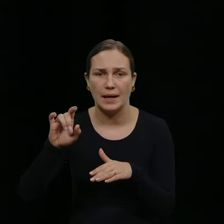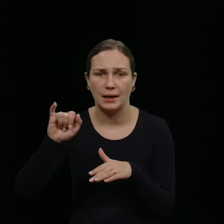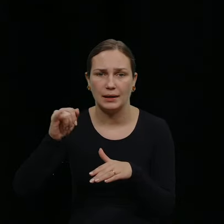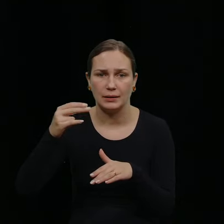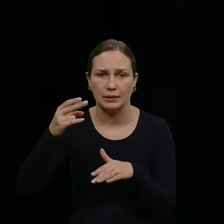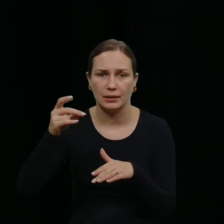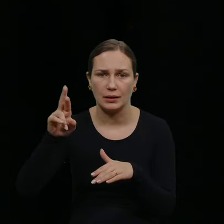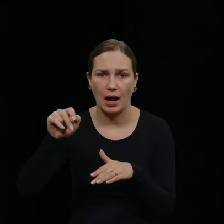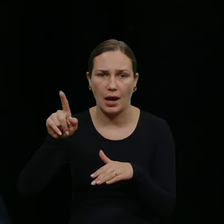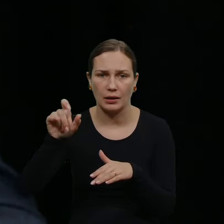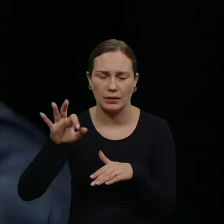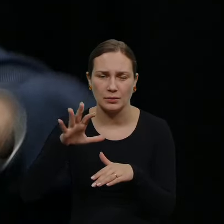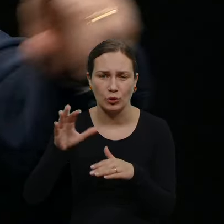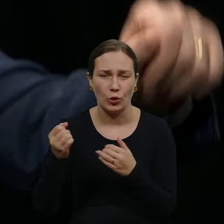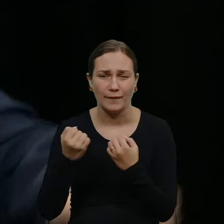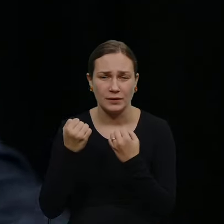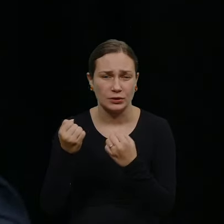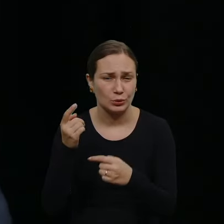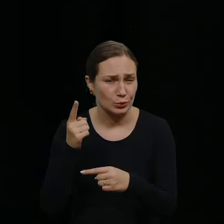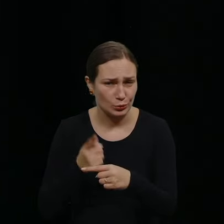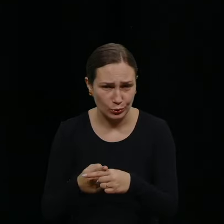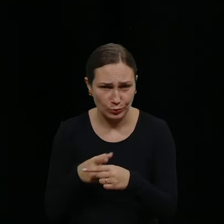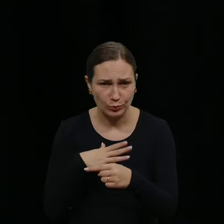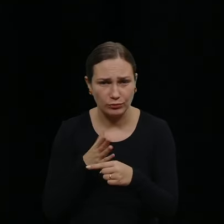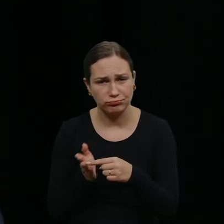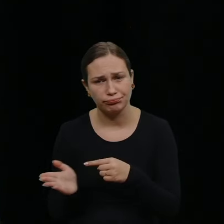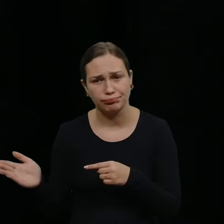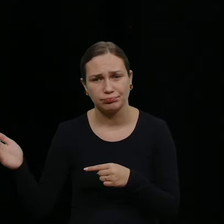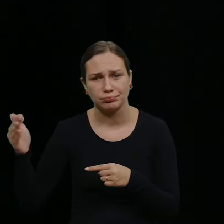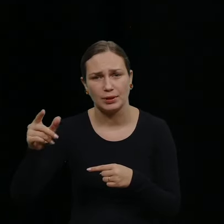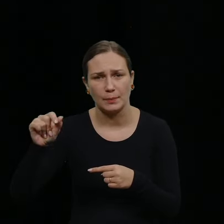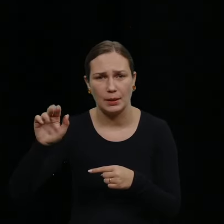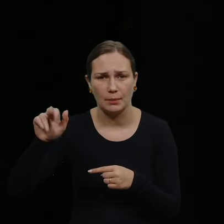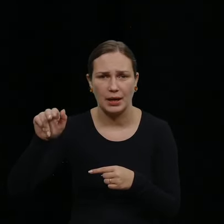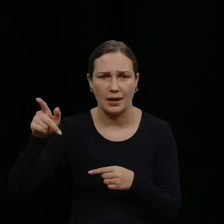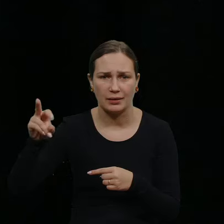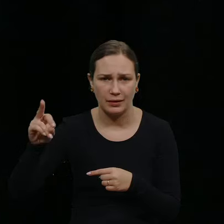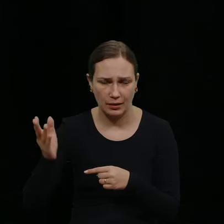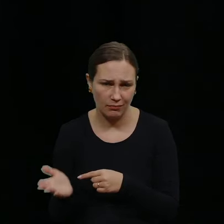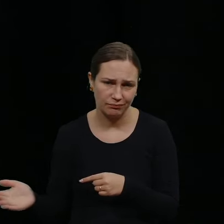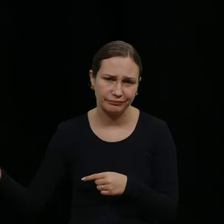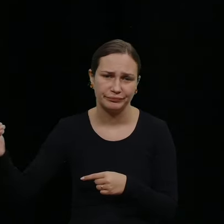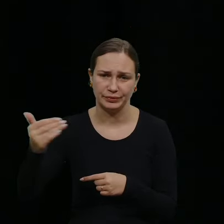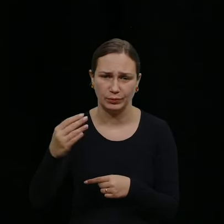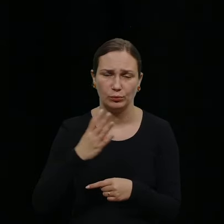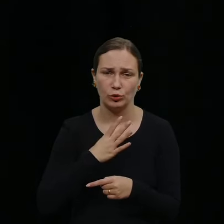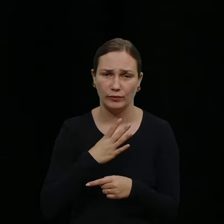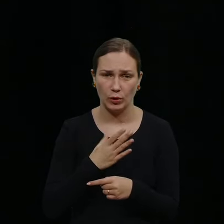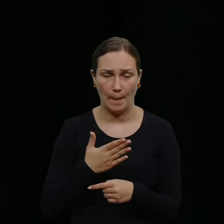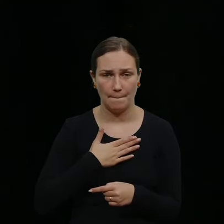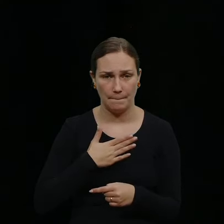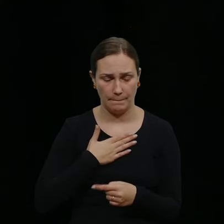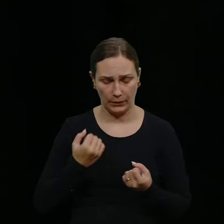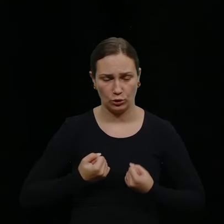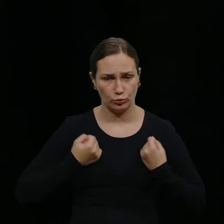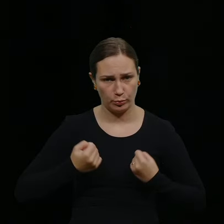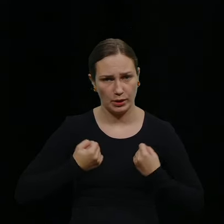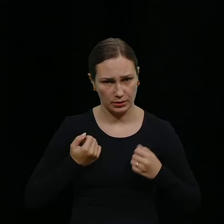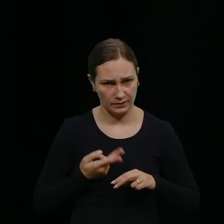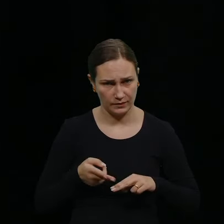labai žino, ten buvo nepravažiuojama, visi važiuodo pro Pabradę aplinkui, darydami didžiulį lanką. Mano pastangų